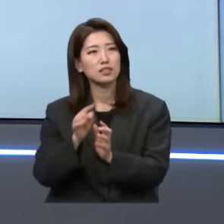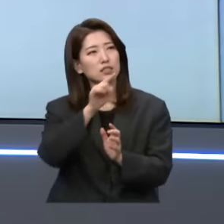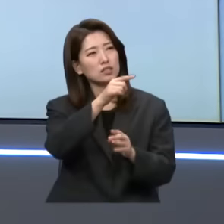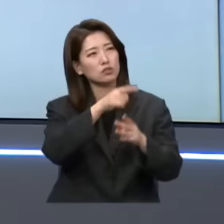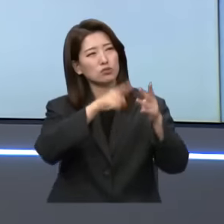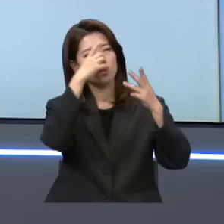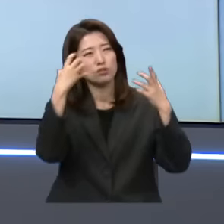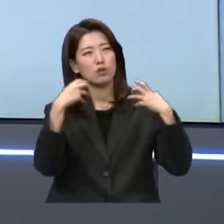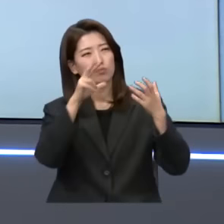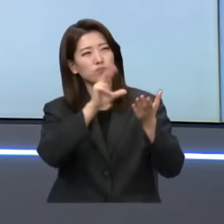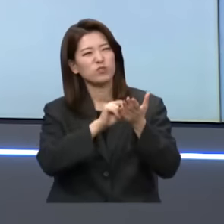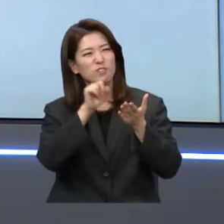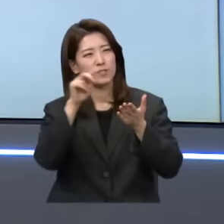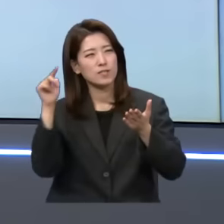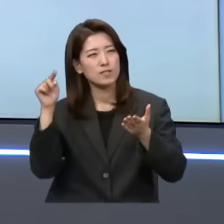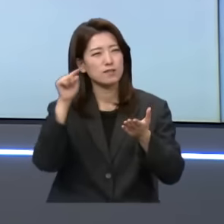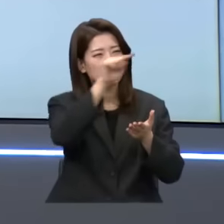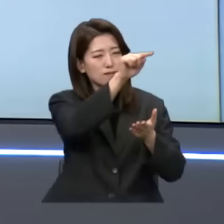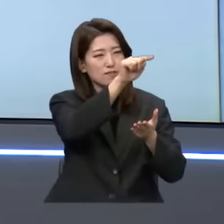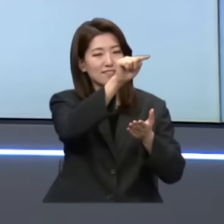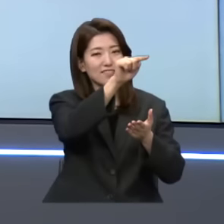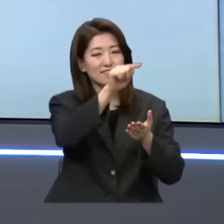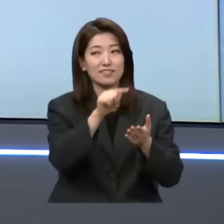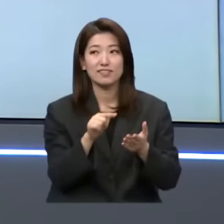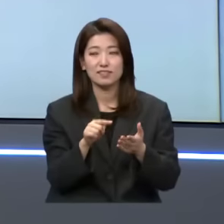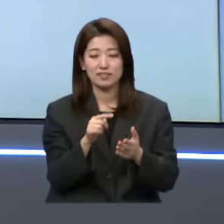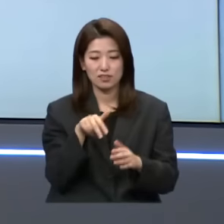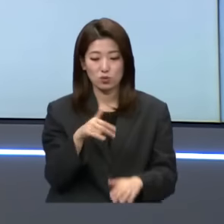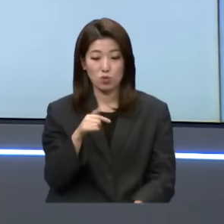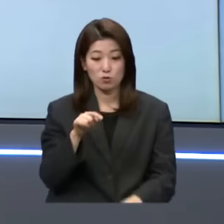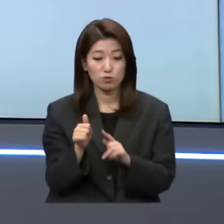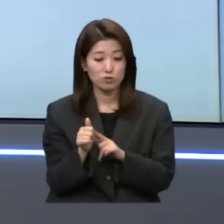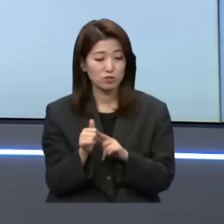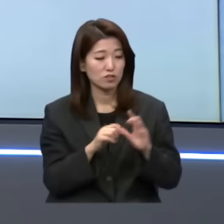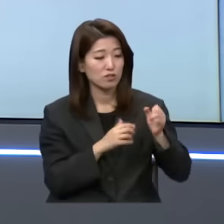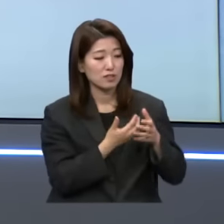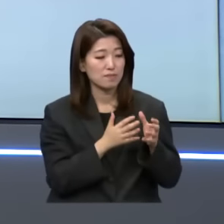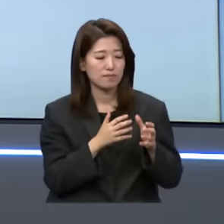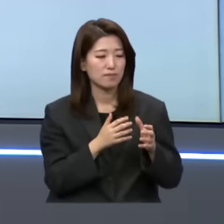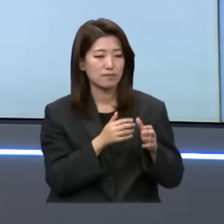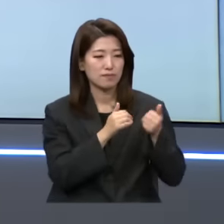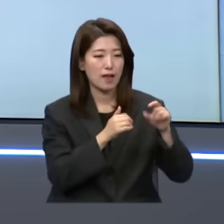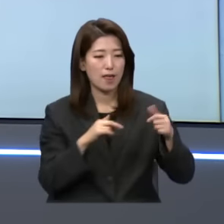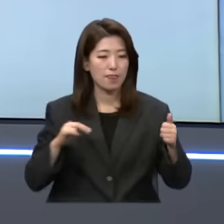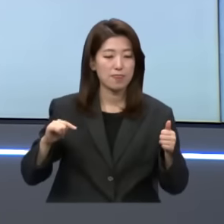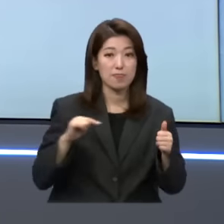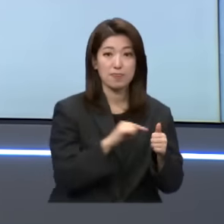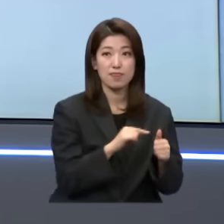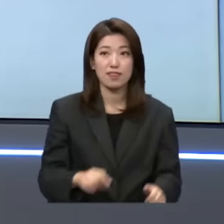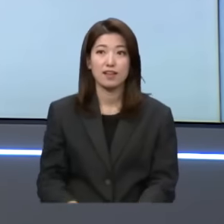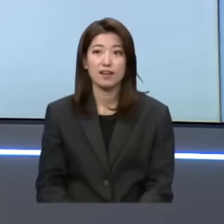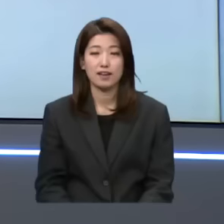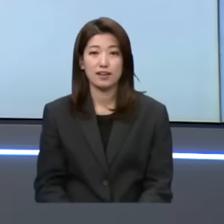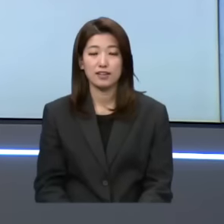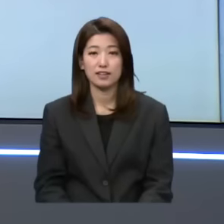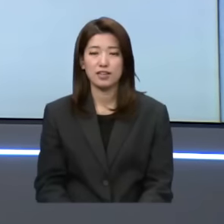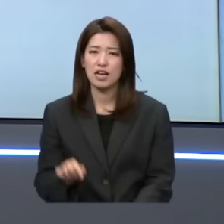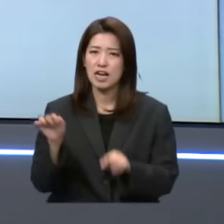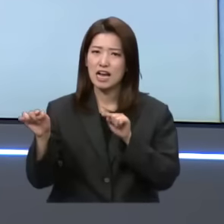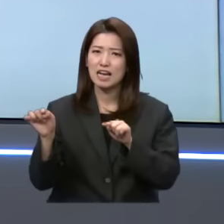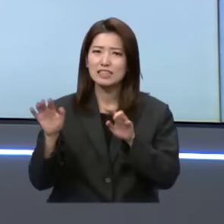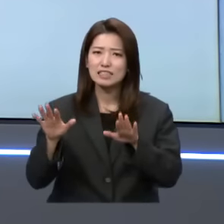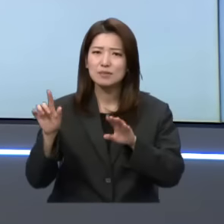있습니다 근데 아까 최소영 교수님 최수영 위원님 아까 트랙이다 이것도 역시 그럼 투트랙 차원으로 다 짠 거